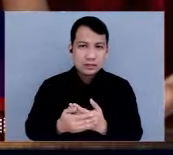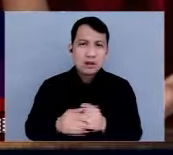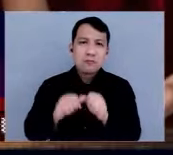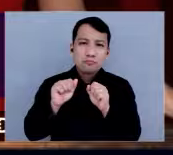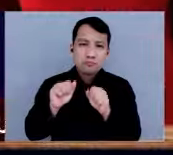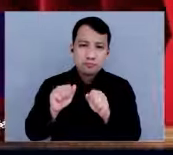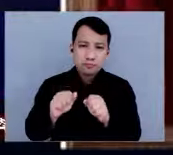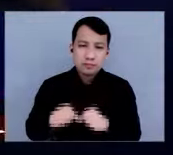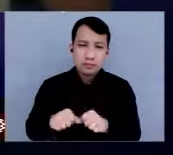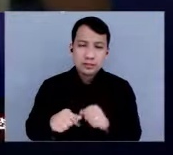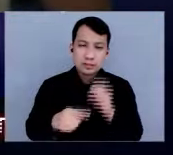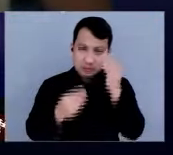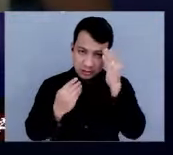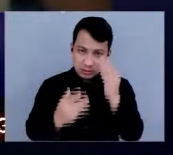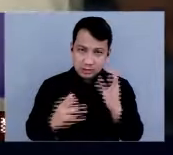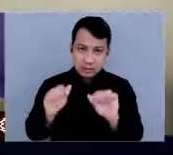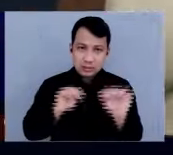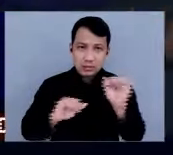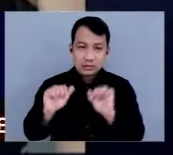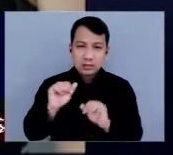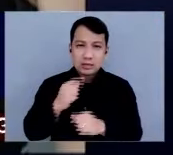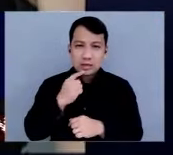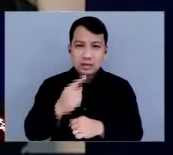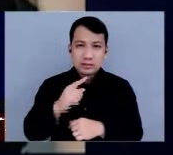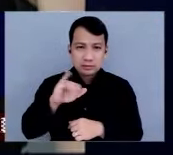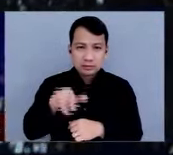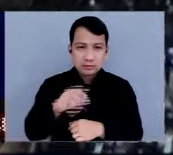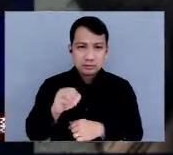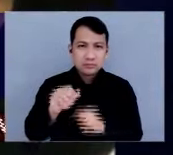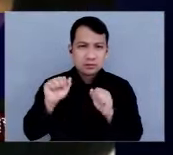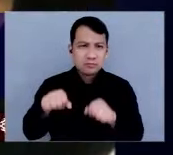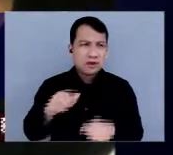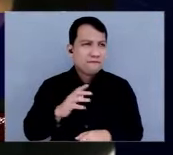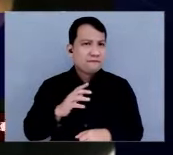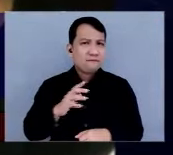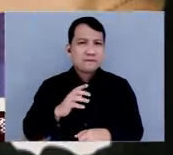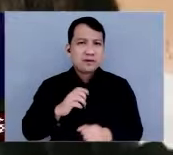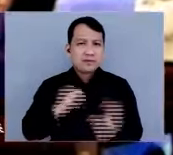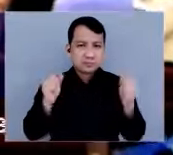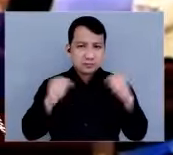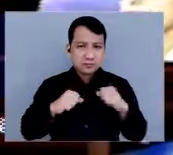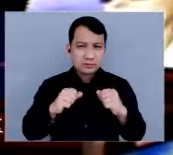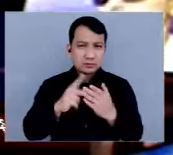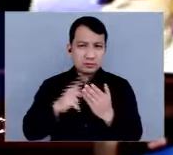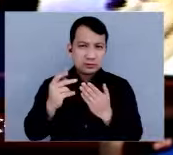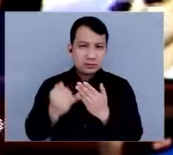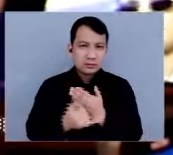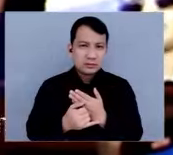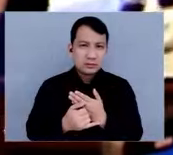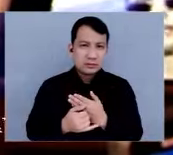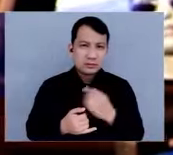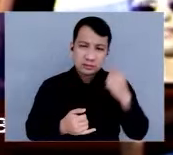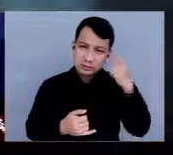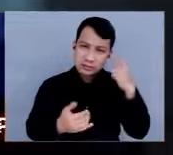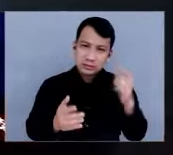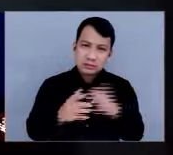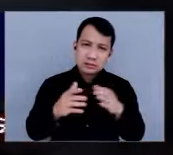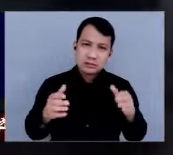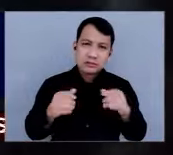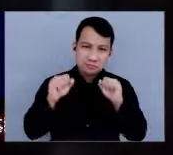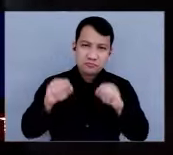isang panayam sa sinabi ni James game siyang makasama si L para sa isang proyekto I think There's a big